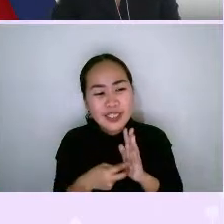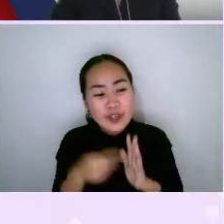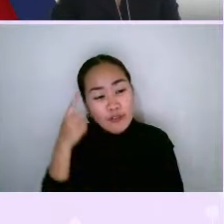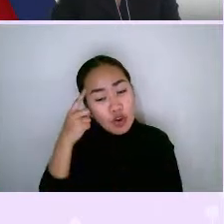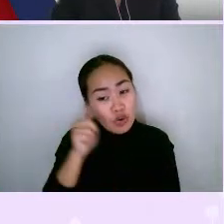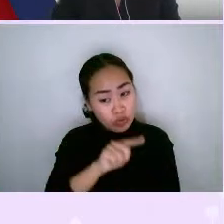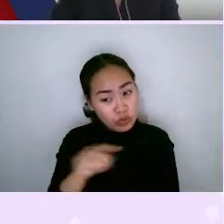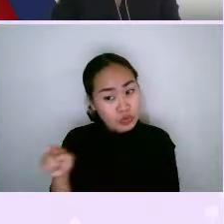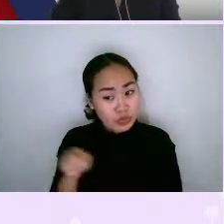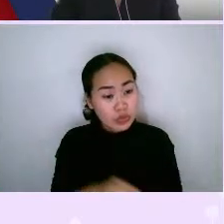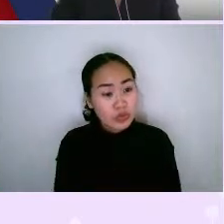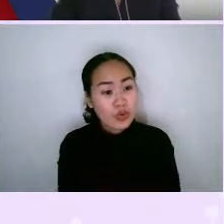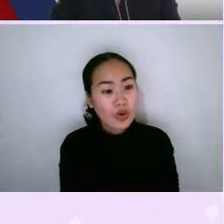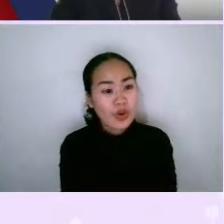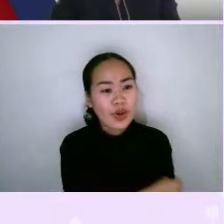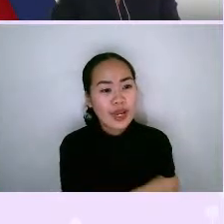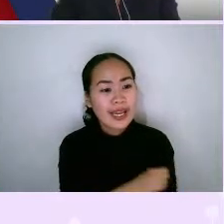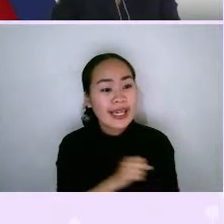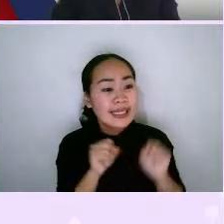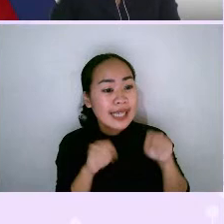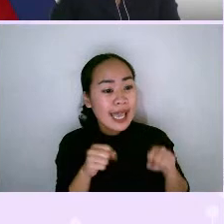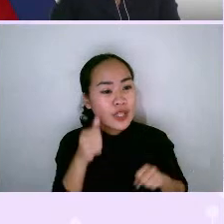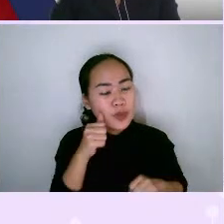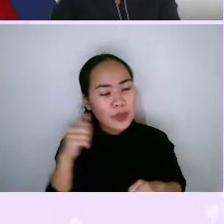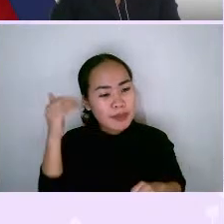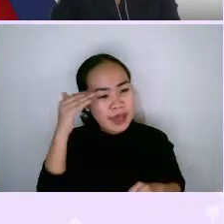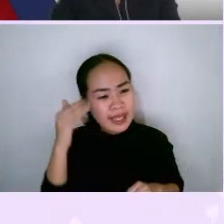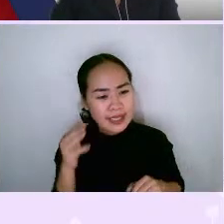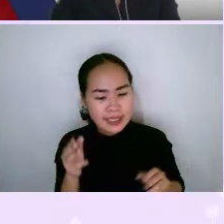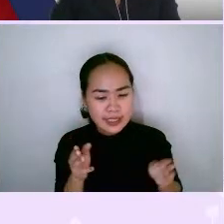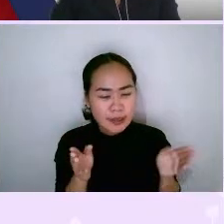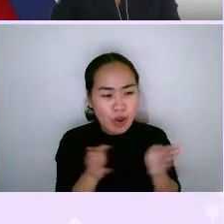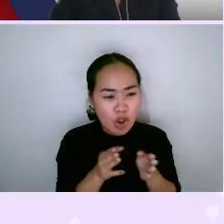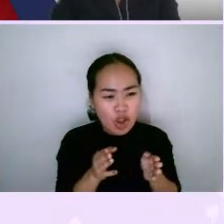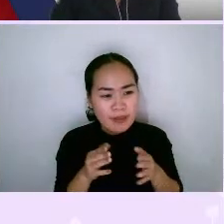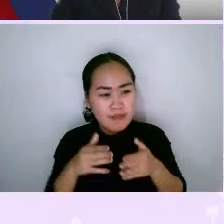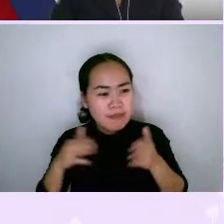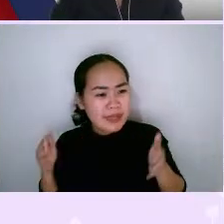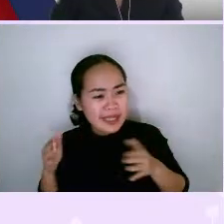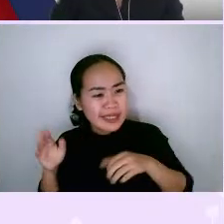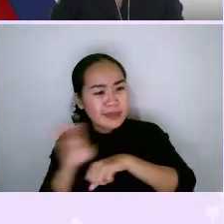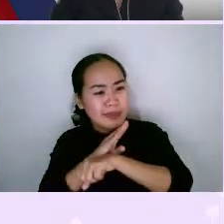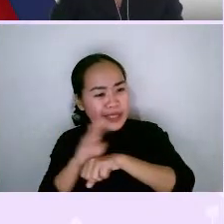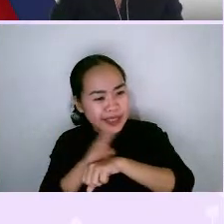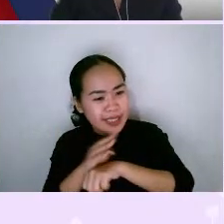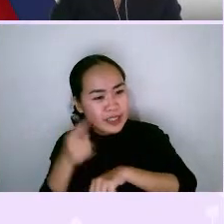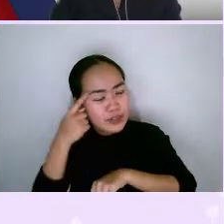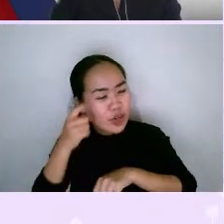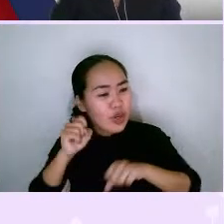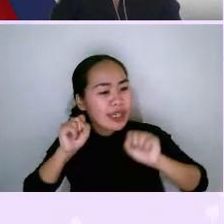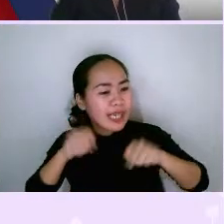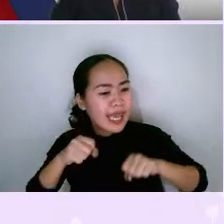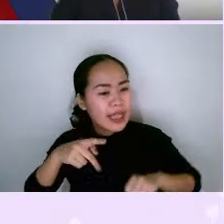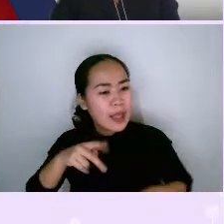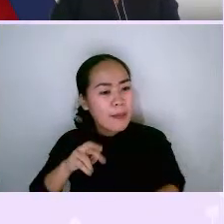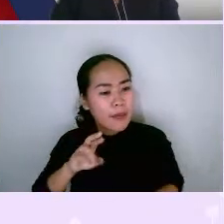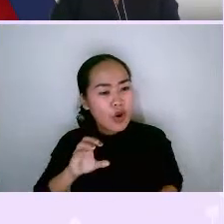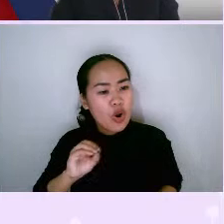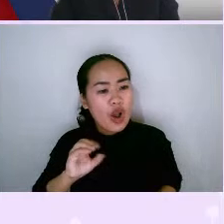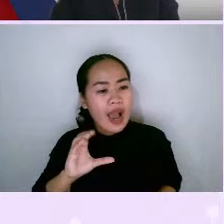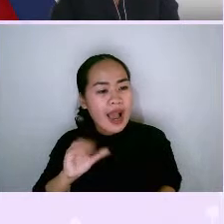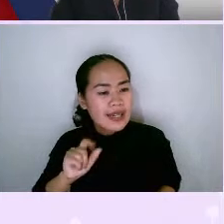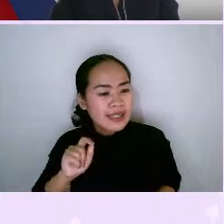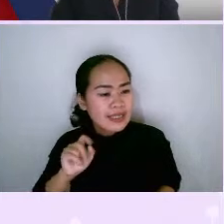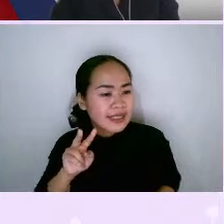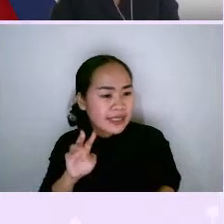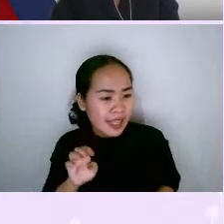our women entrepreneurs, our micro, small, and medium enterprises, to also be proactive. Gagawin din po